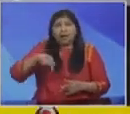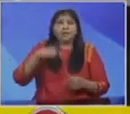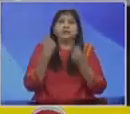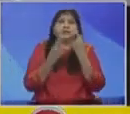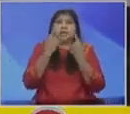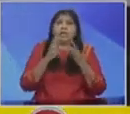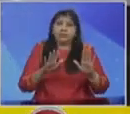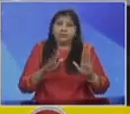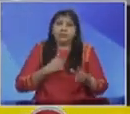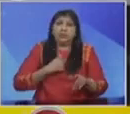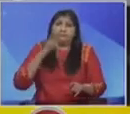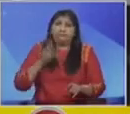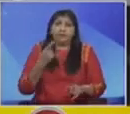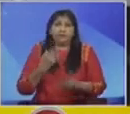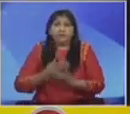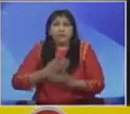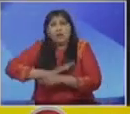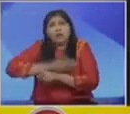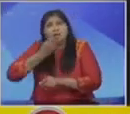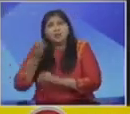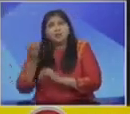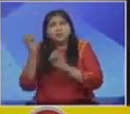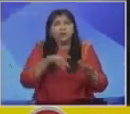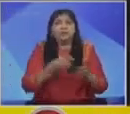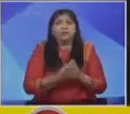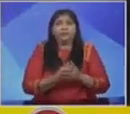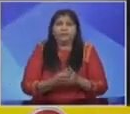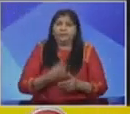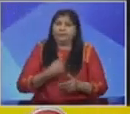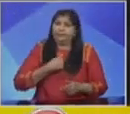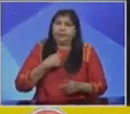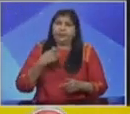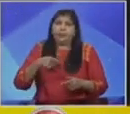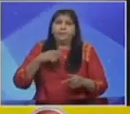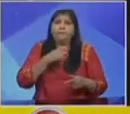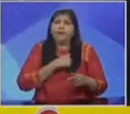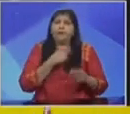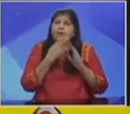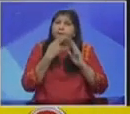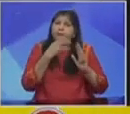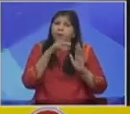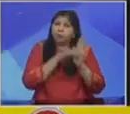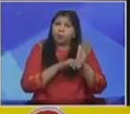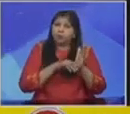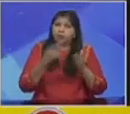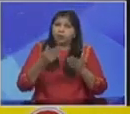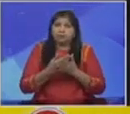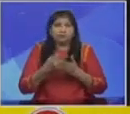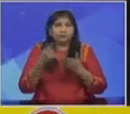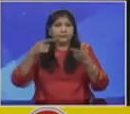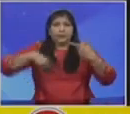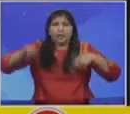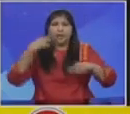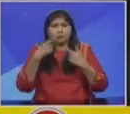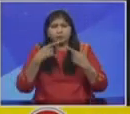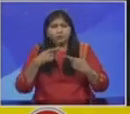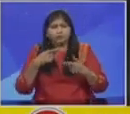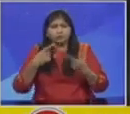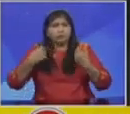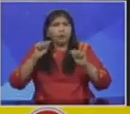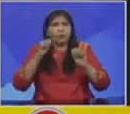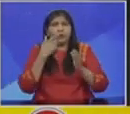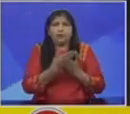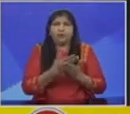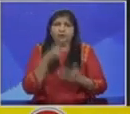के बारे में भी जानना चाहिए। मैं भी मन की बात के इन श्रोताओं की बात से सहमत हूं। मैं